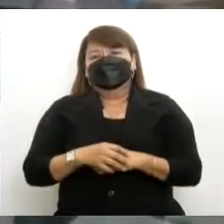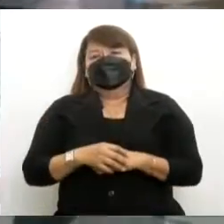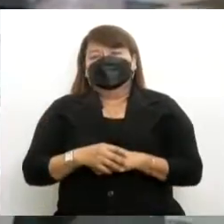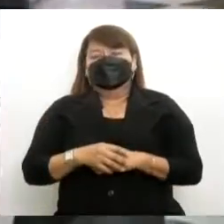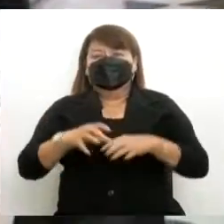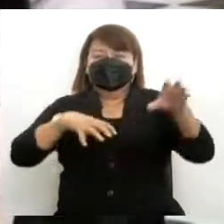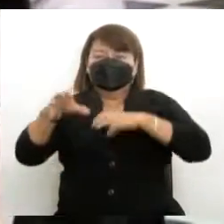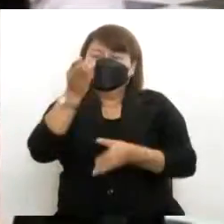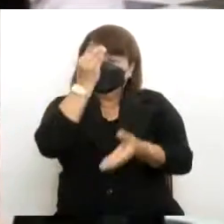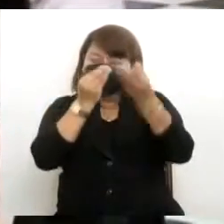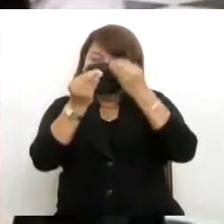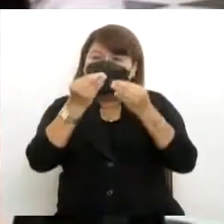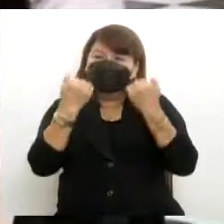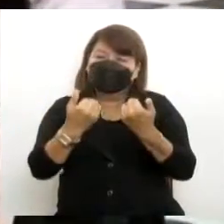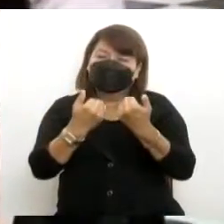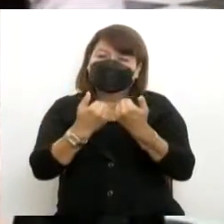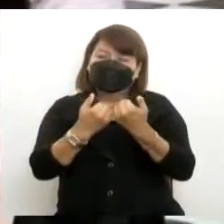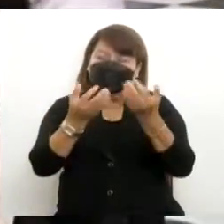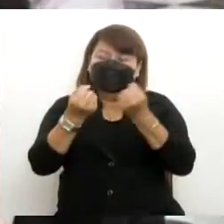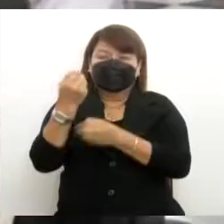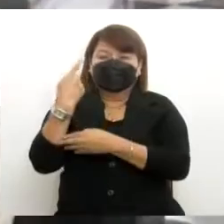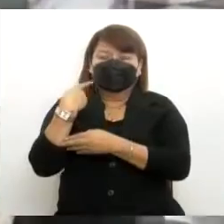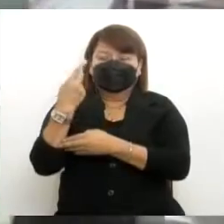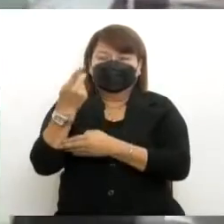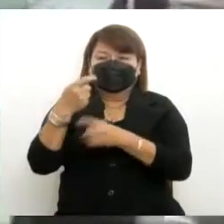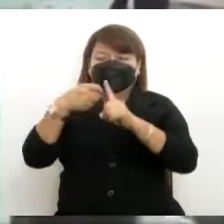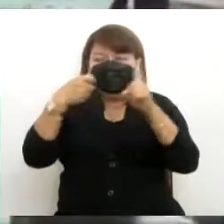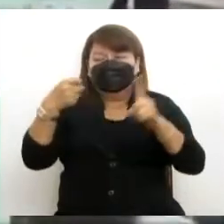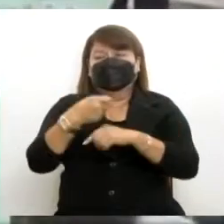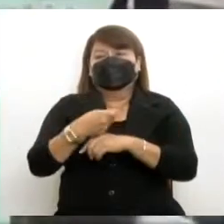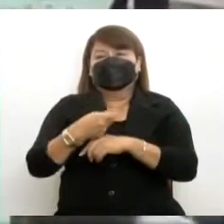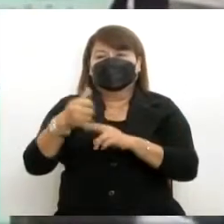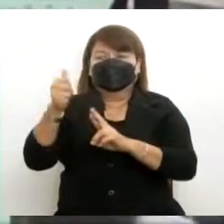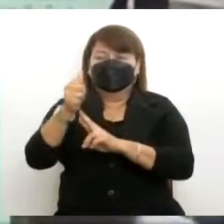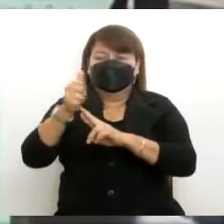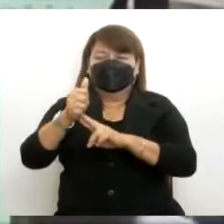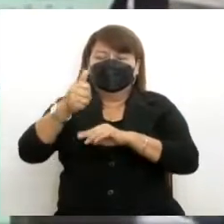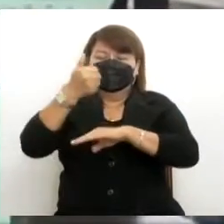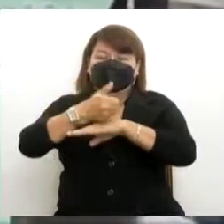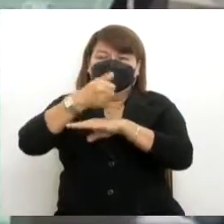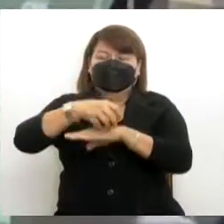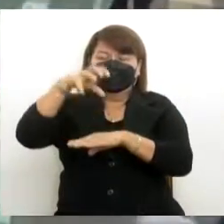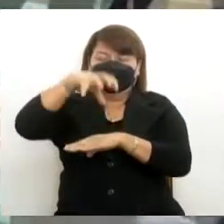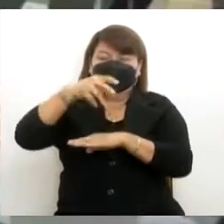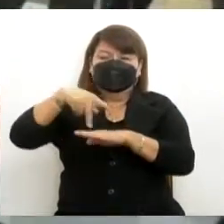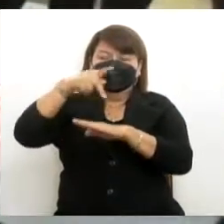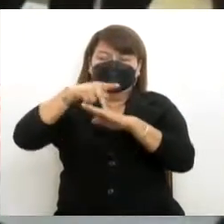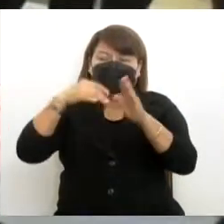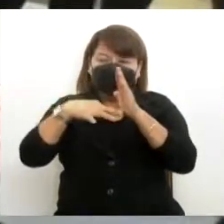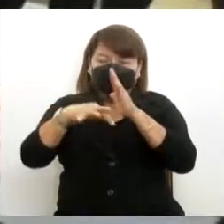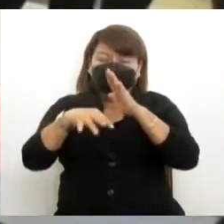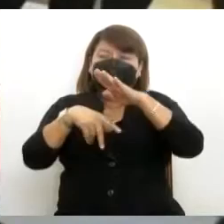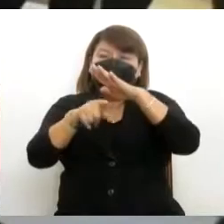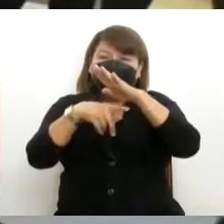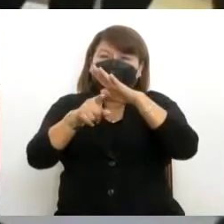การจัดอบรมดังกล่าวได้รับเกียรติจากนายณัฐกรแสงจันทร์รองผู้อำนวยการสำนักงานเขตพื้นที่การศึกษาประถม